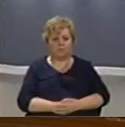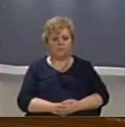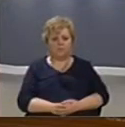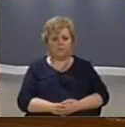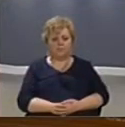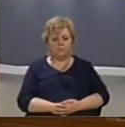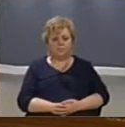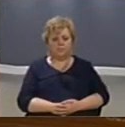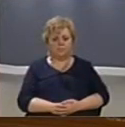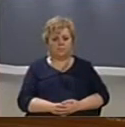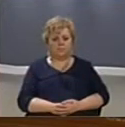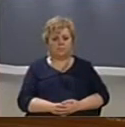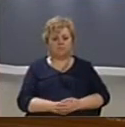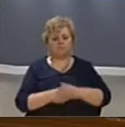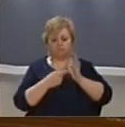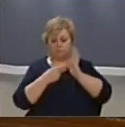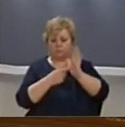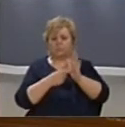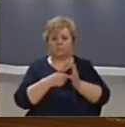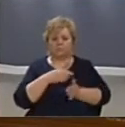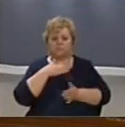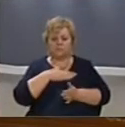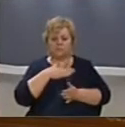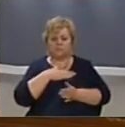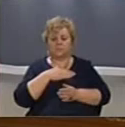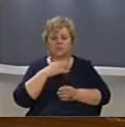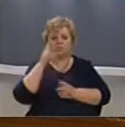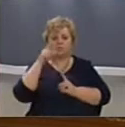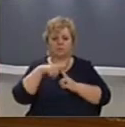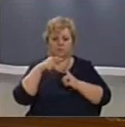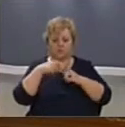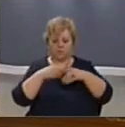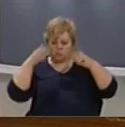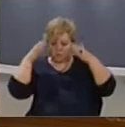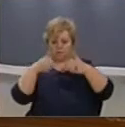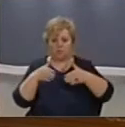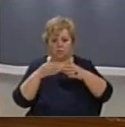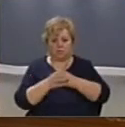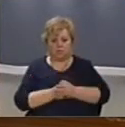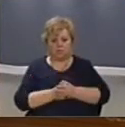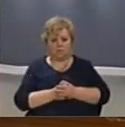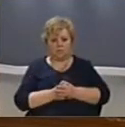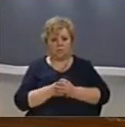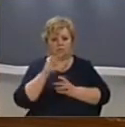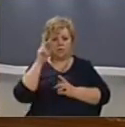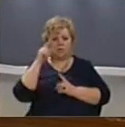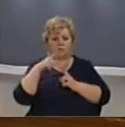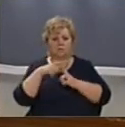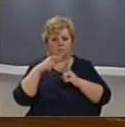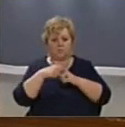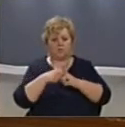Pra, dëshmojmë se sa shumë e dojmë RTK-n dhe sa të përkushtuar jemi për një RTK të